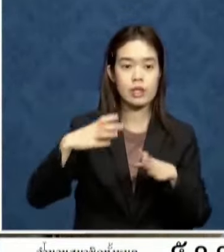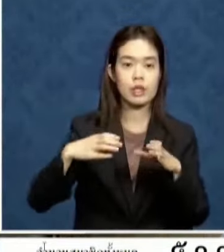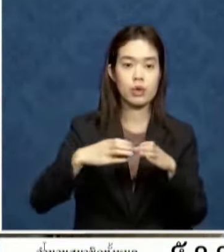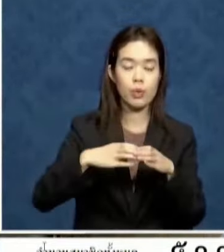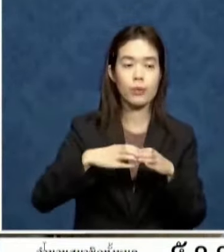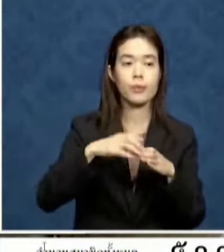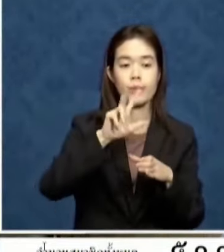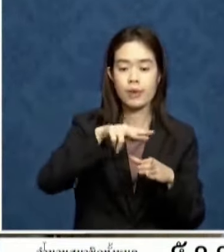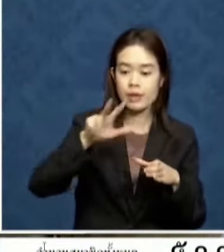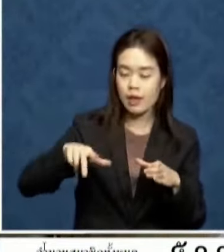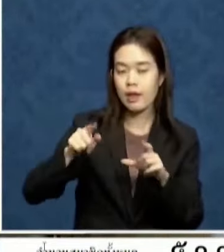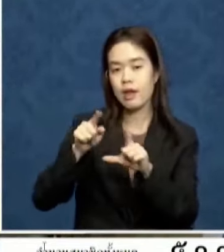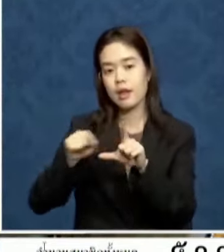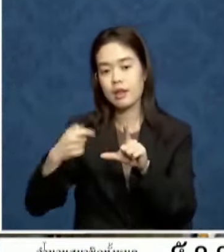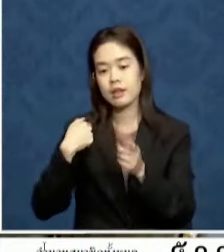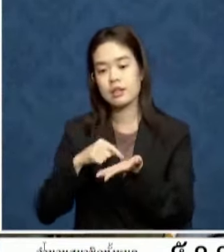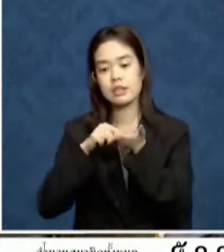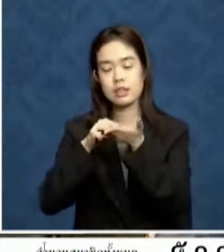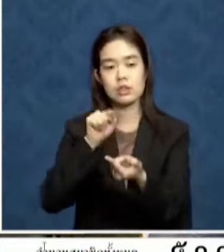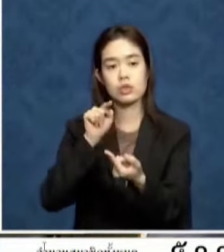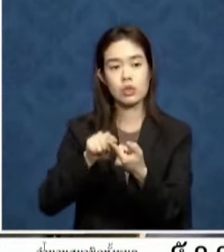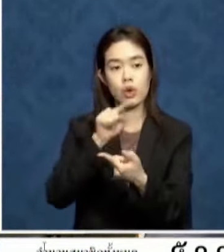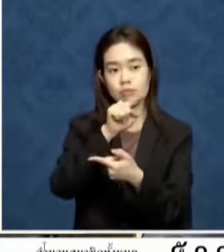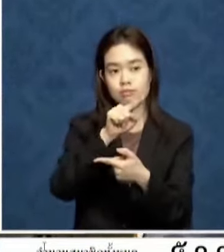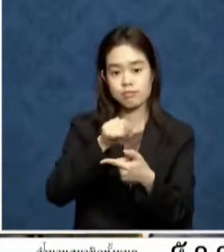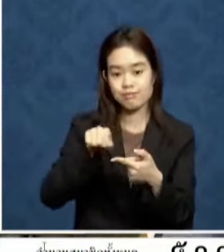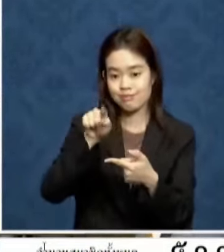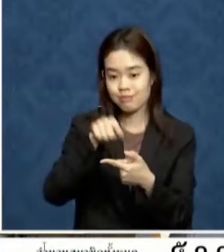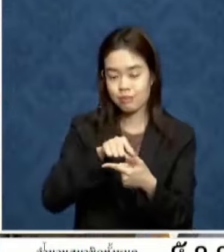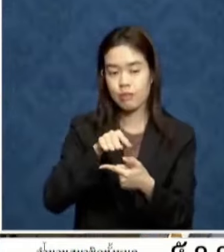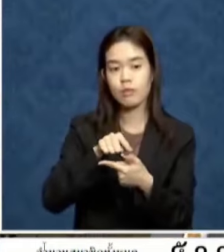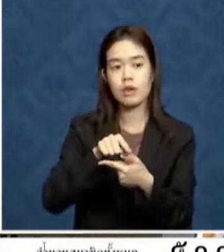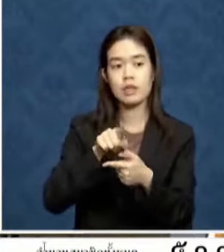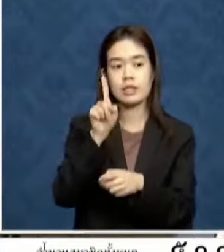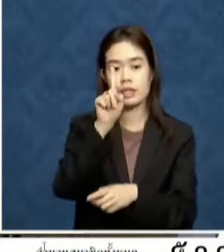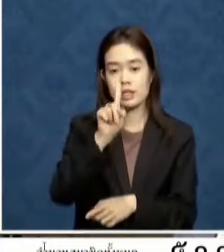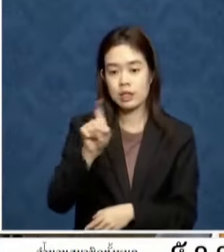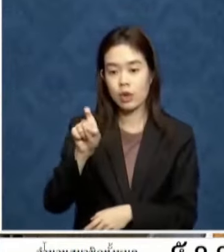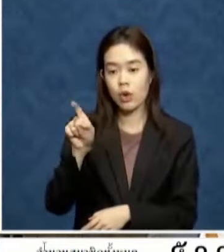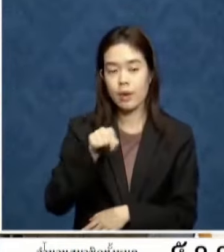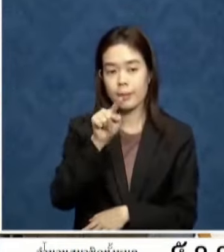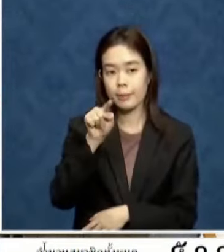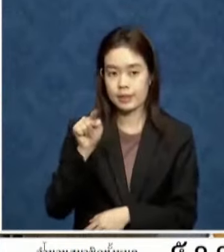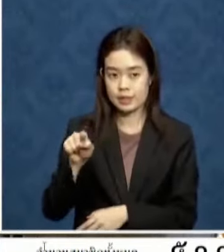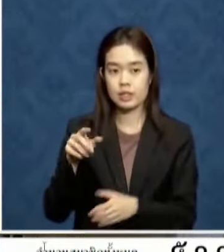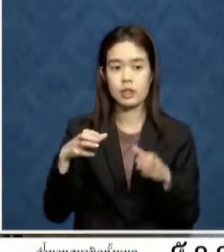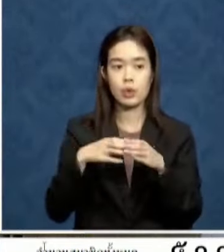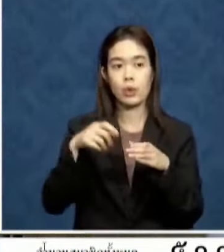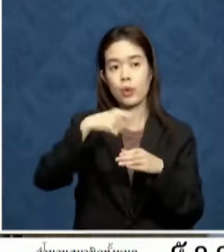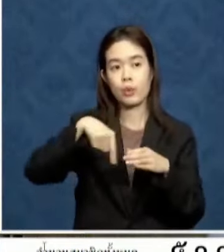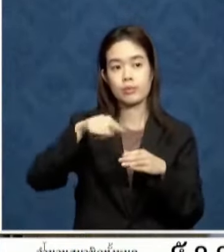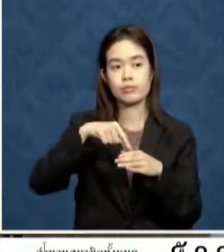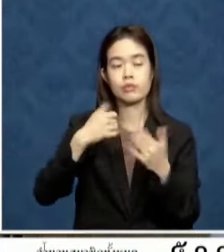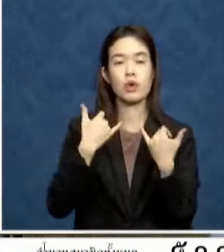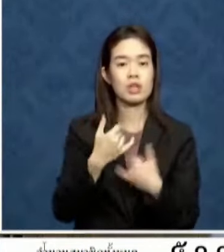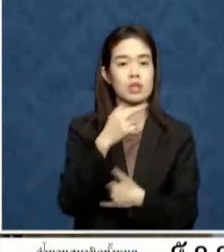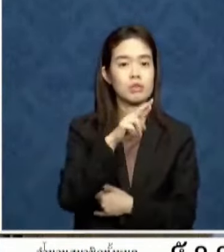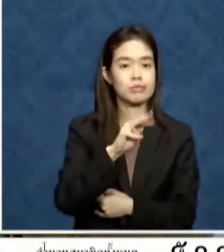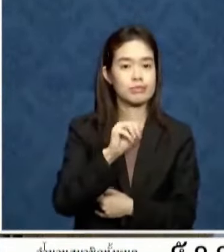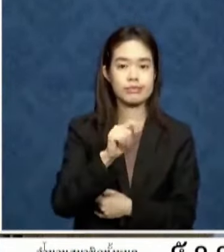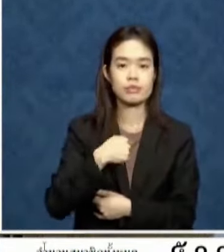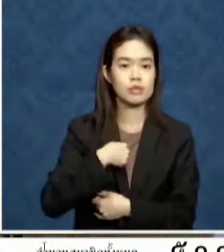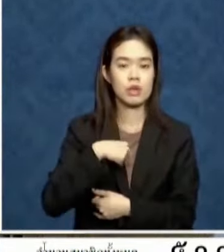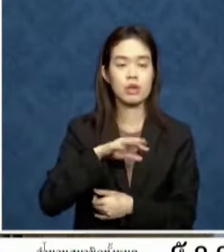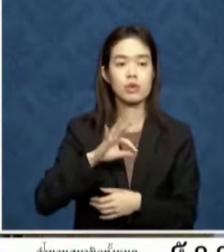การว่าสสรนั้นจะต้องมาจากการเลือกตั้ง 100% ซึ่งเป็นหลักการที่นับถึงวันนี้ทางคณะรัฐมนตรีก็ยังคงไม่ยืนยัน